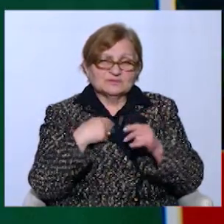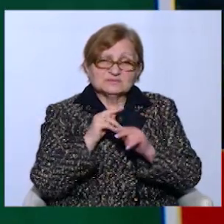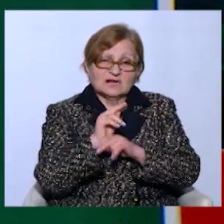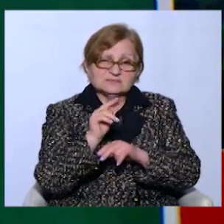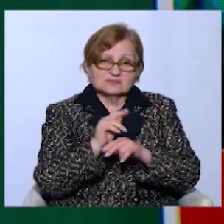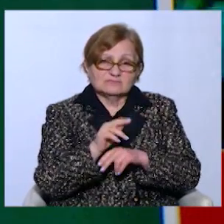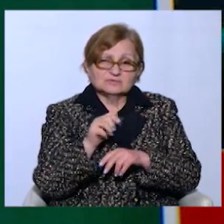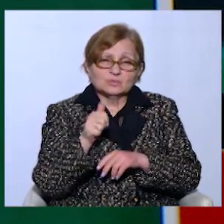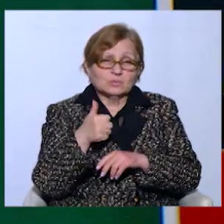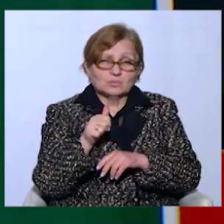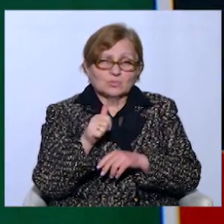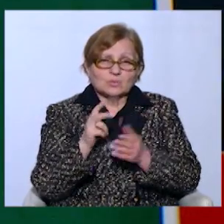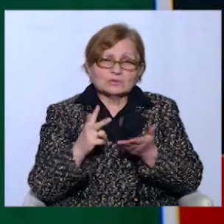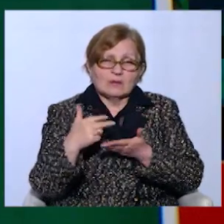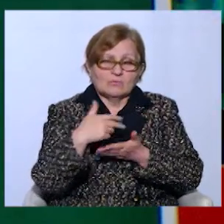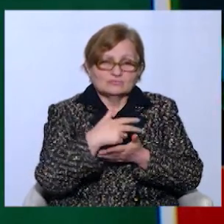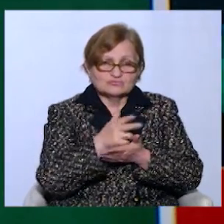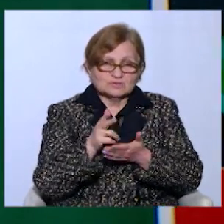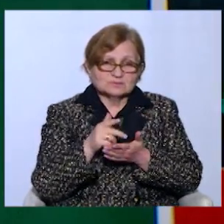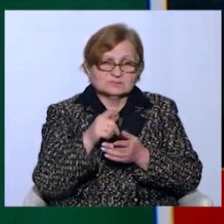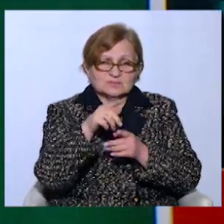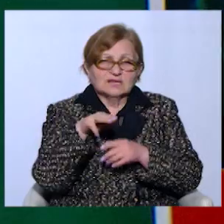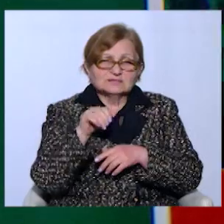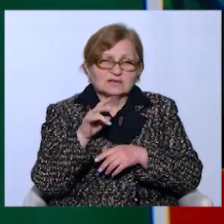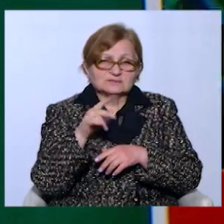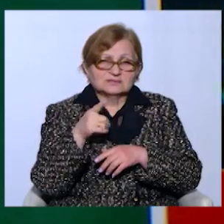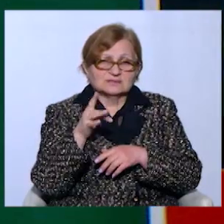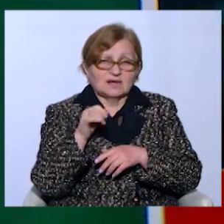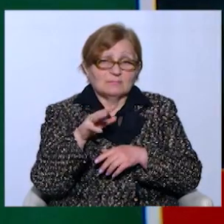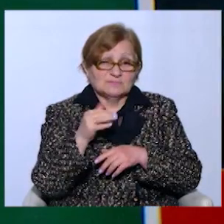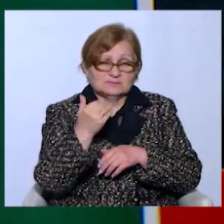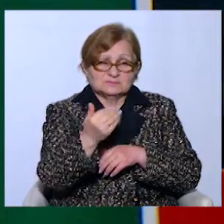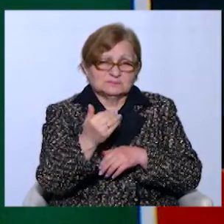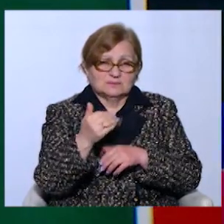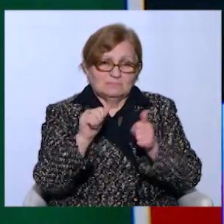გასწავლით, როგორ უნდა გამოვჭრათ აი ეს ტანგრამის ფიგურები.